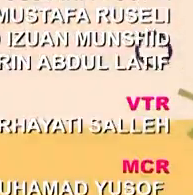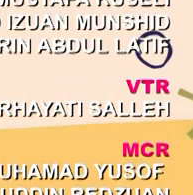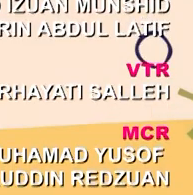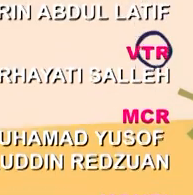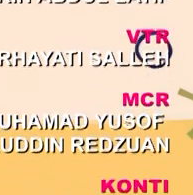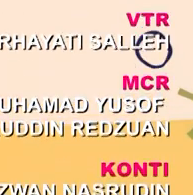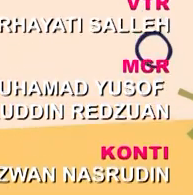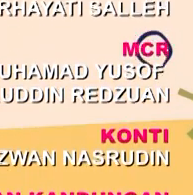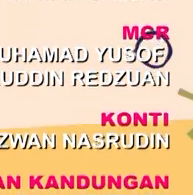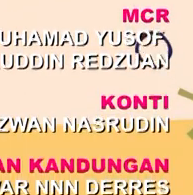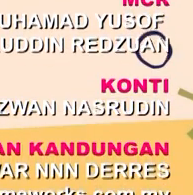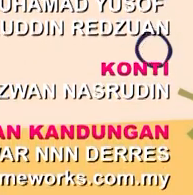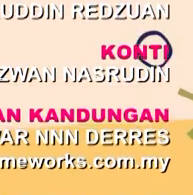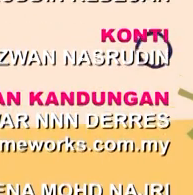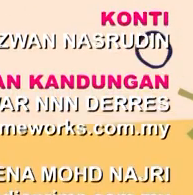Mari belajar